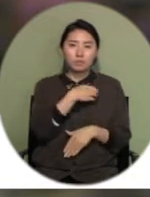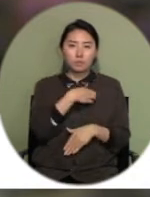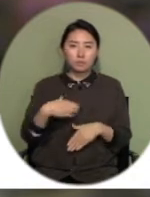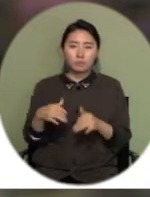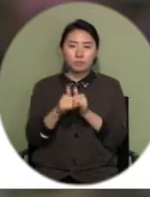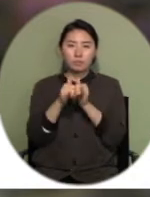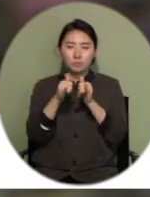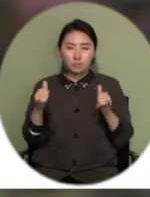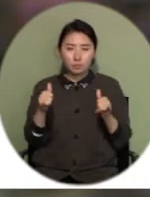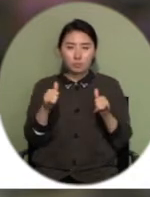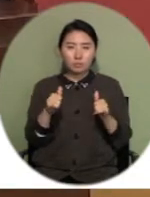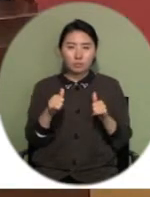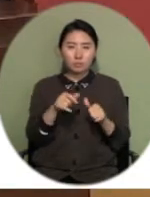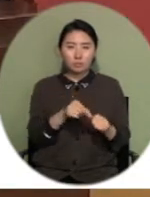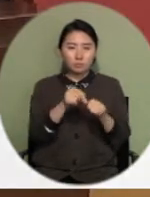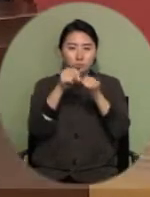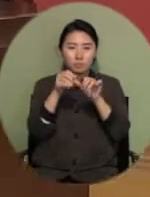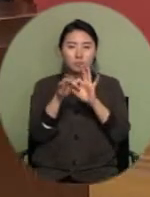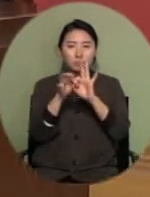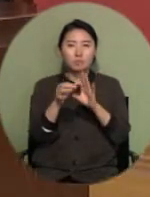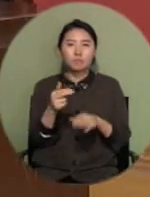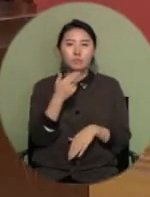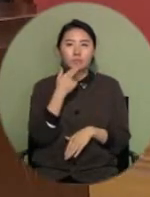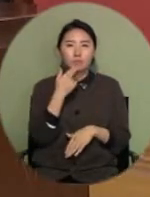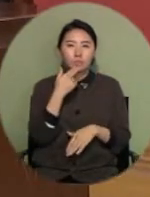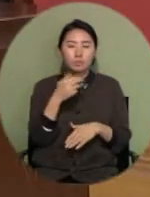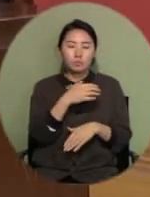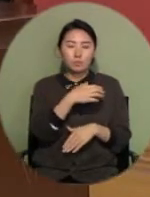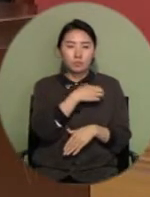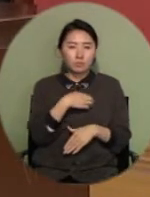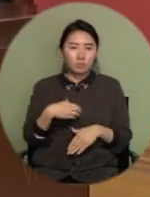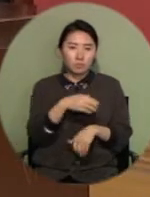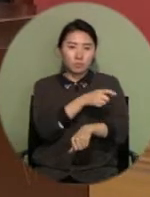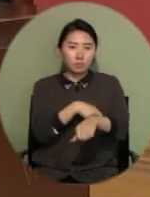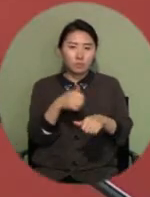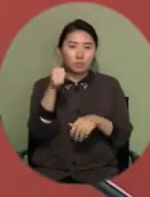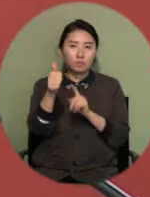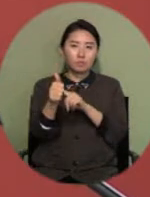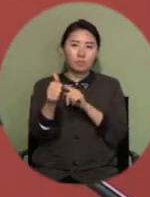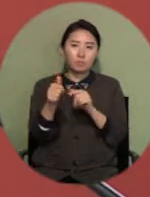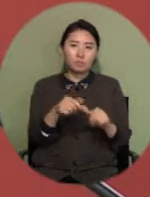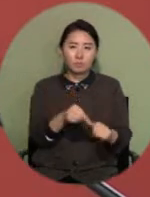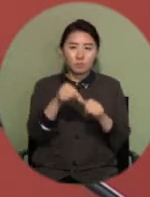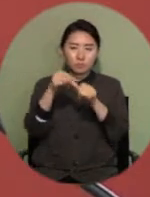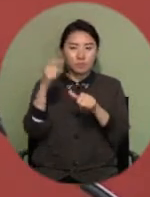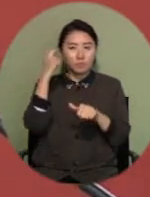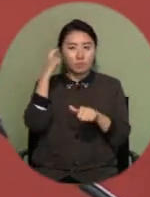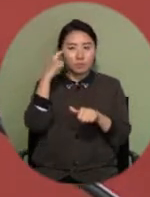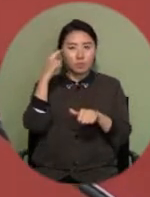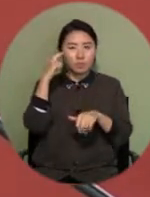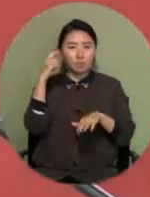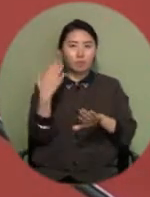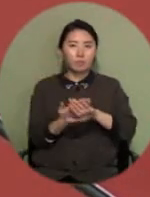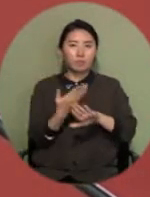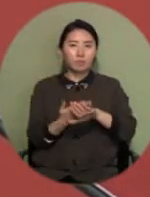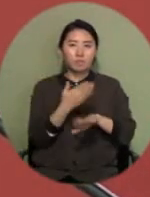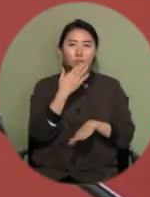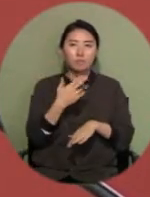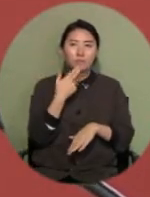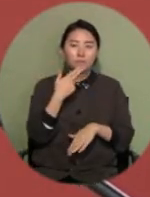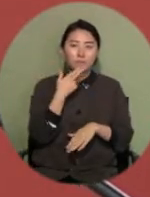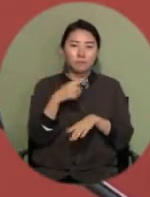인 서에 관여할 수도 그러나 이사장을 구청장이 임명하는 만큼 구청장 생각에 크게 반할 수 없다는 게